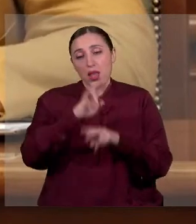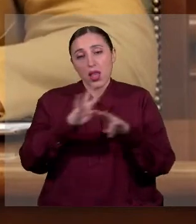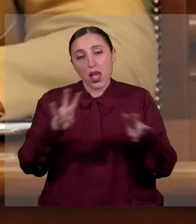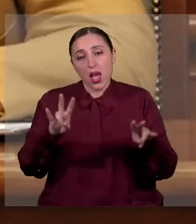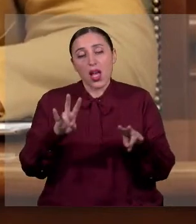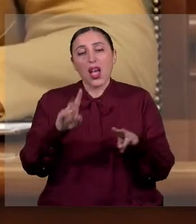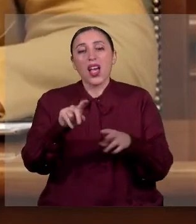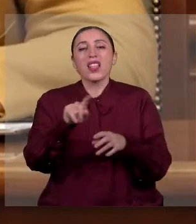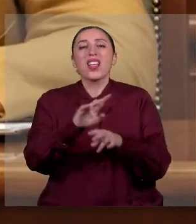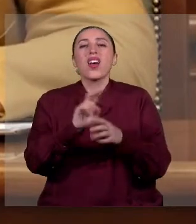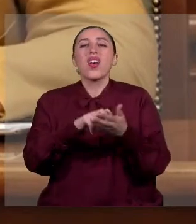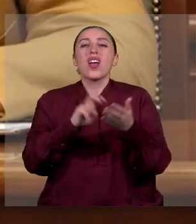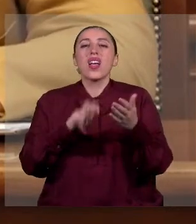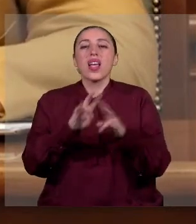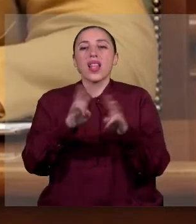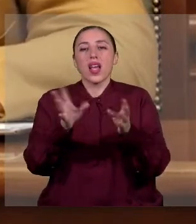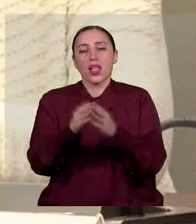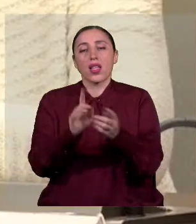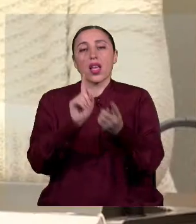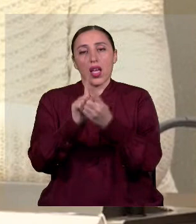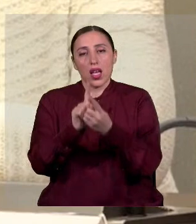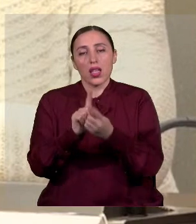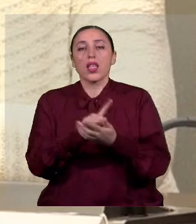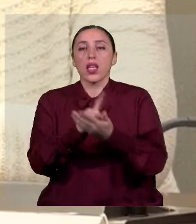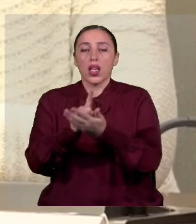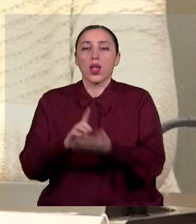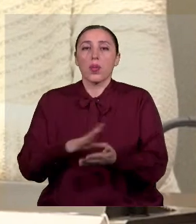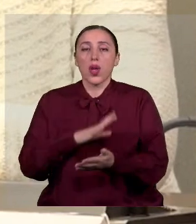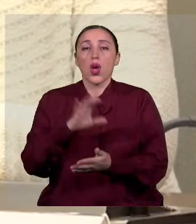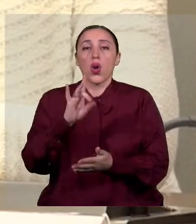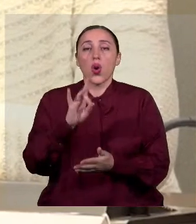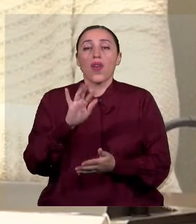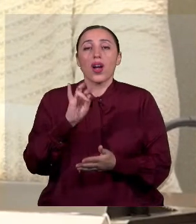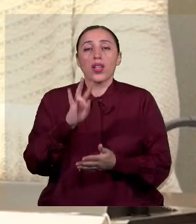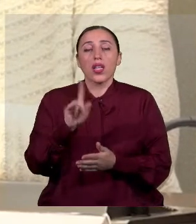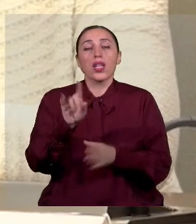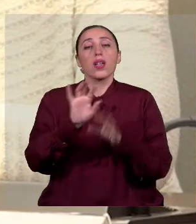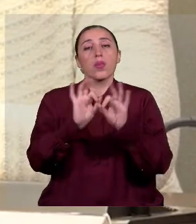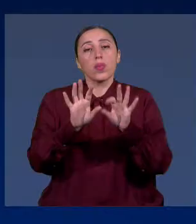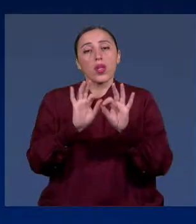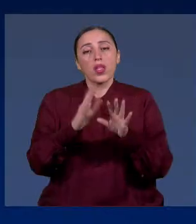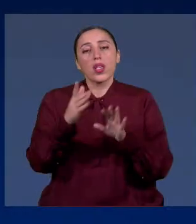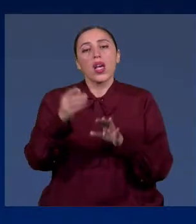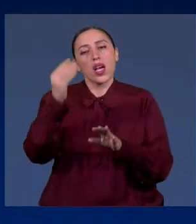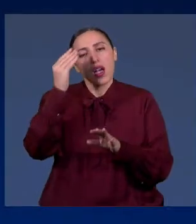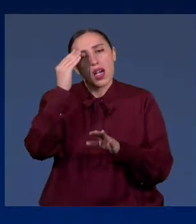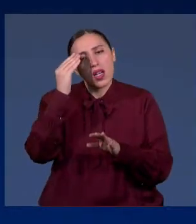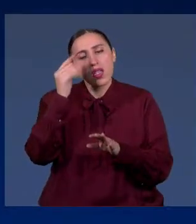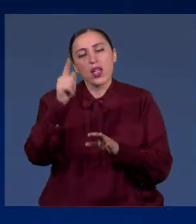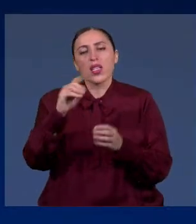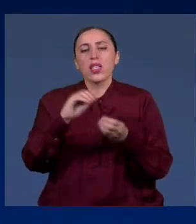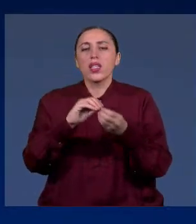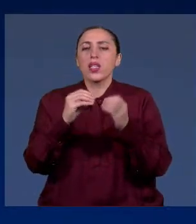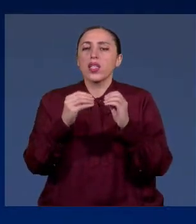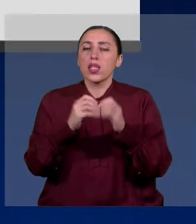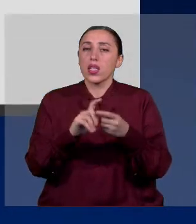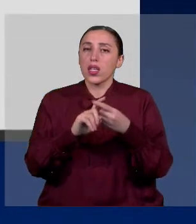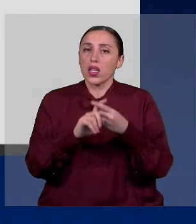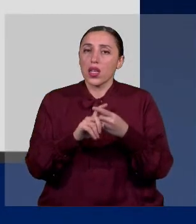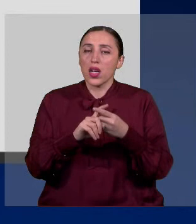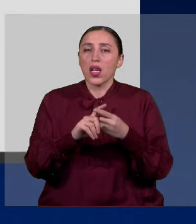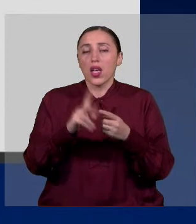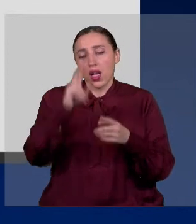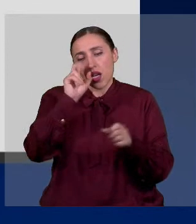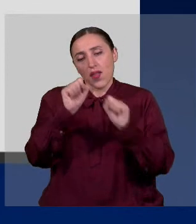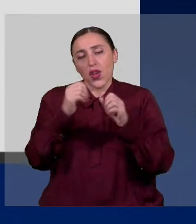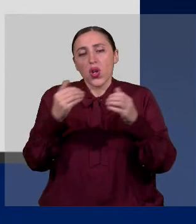ազատվող նախարարների հետ։ Արցախից հաղորդում են, որ Ռուբեն Վարդանյանը խոսել է իր պատկերացումներից, որ ճգնաժամային իրավիճակում կառավարման